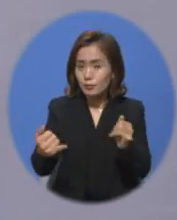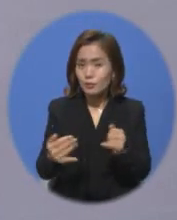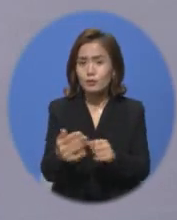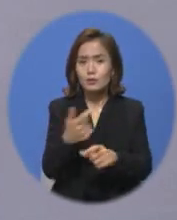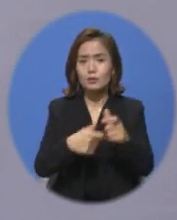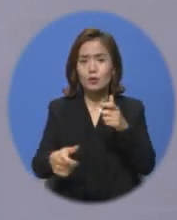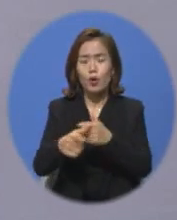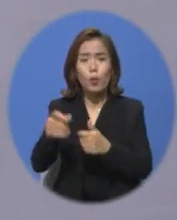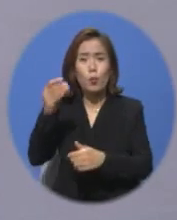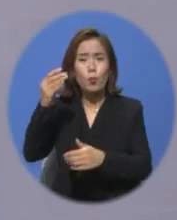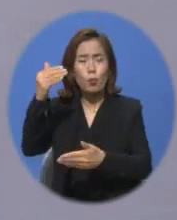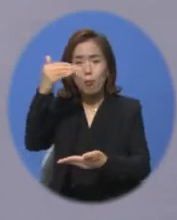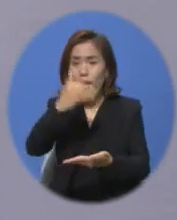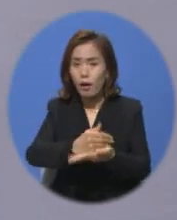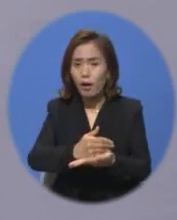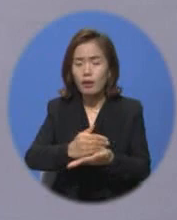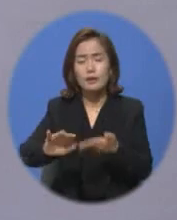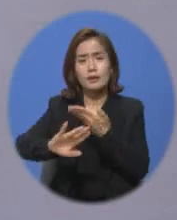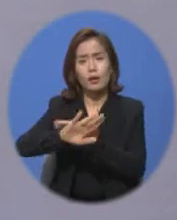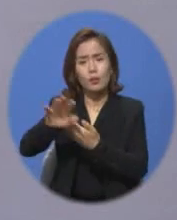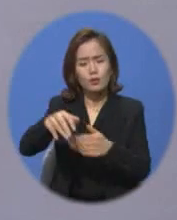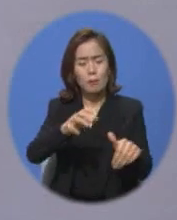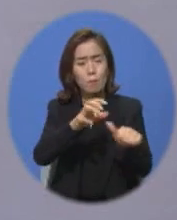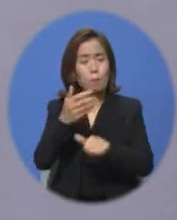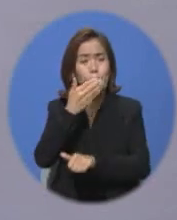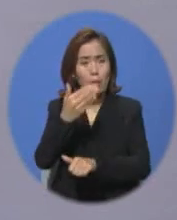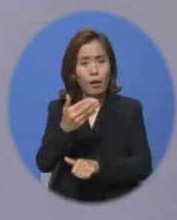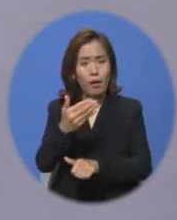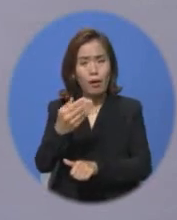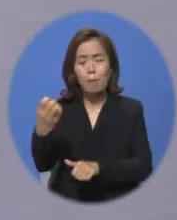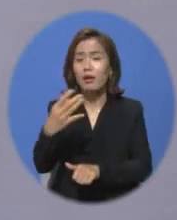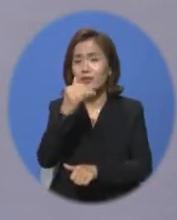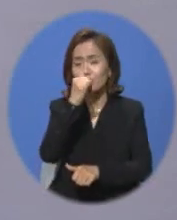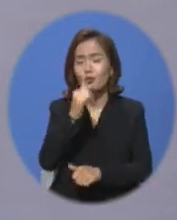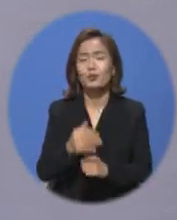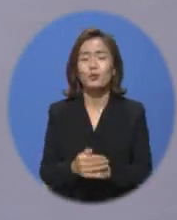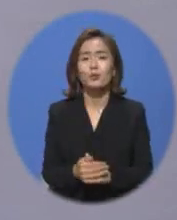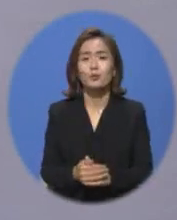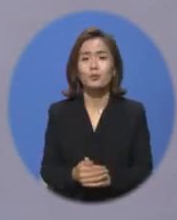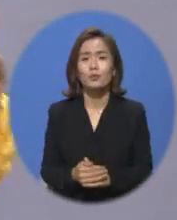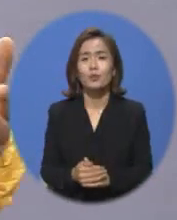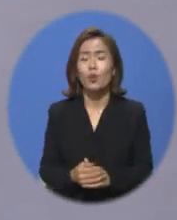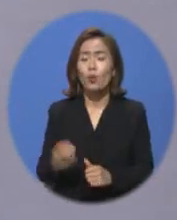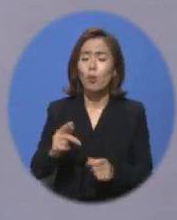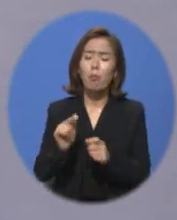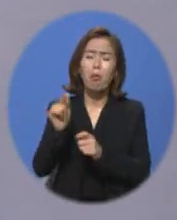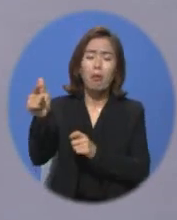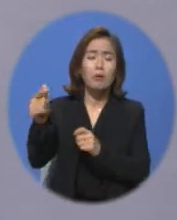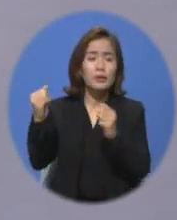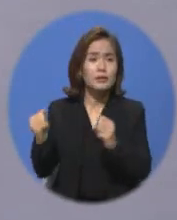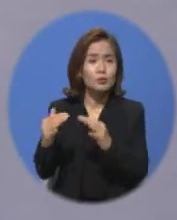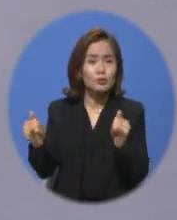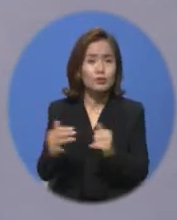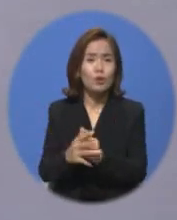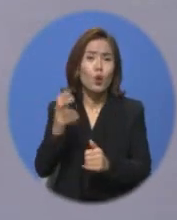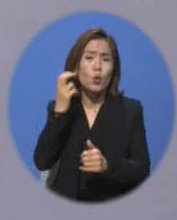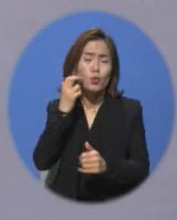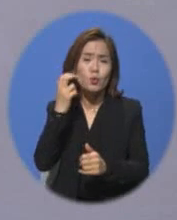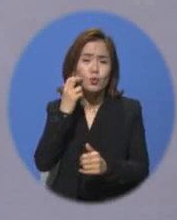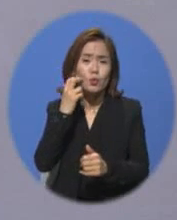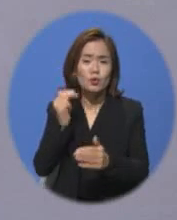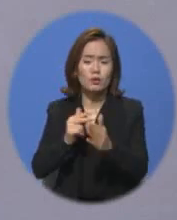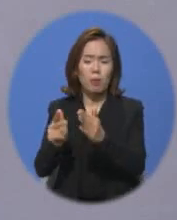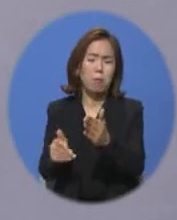을폐쇄하고다른용도로 활용하기를바랄수도있고,멀리 떨어진주민들은현재송정역까지의거리가너무멀기때문에광주역을경유해서송정역에가기를원할수도있습니다